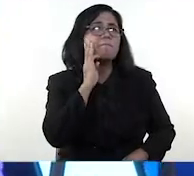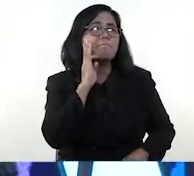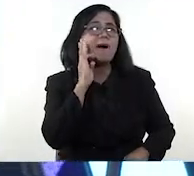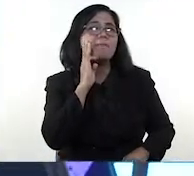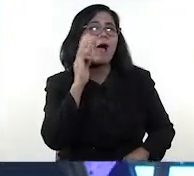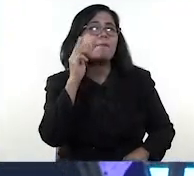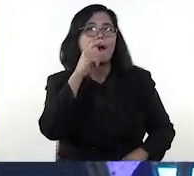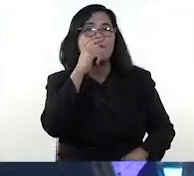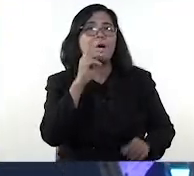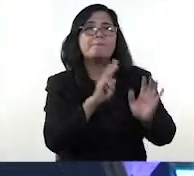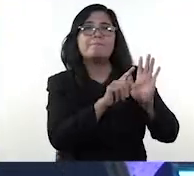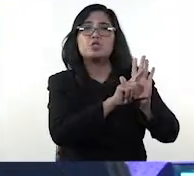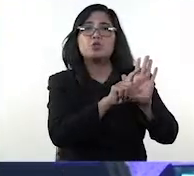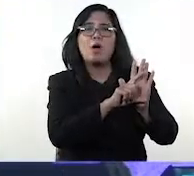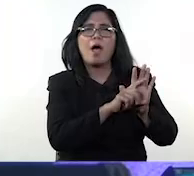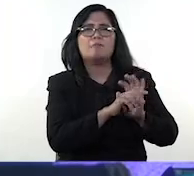mertuanya